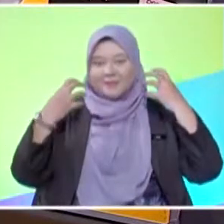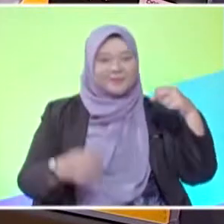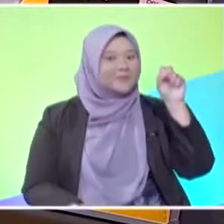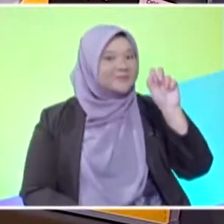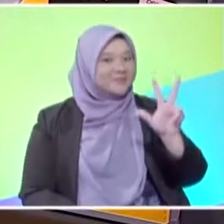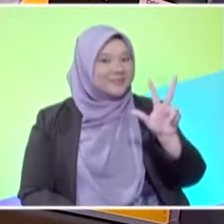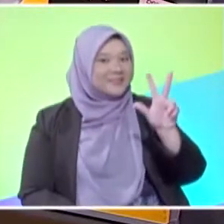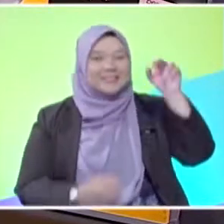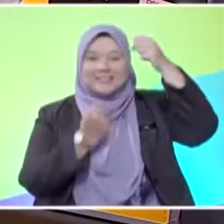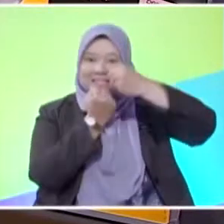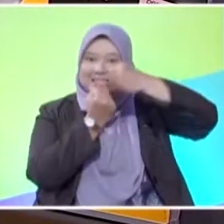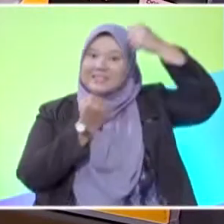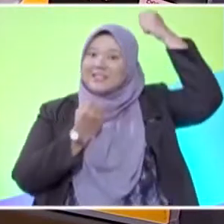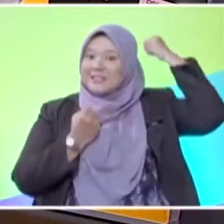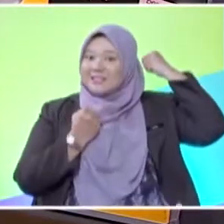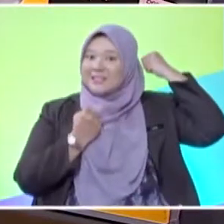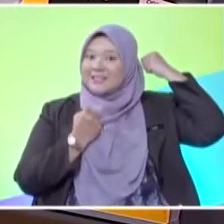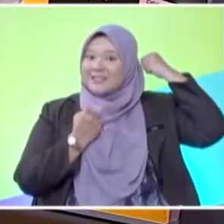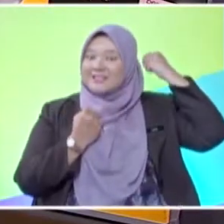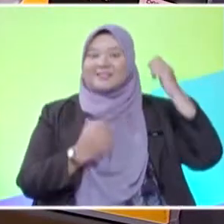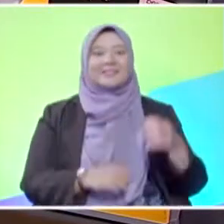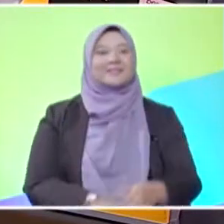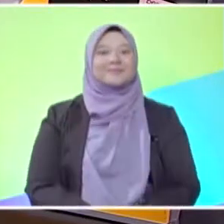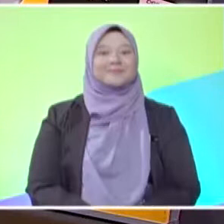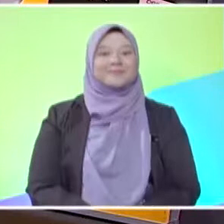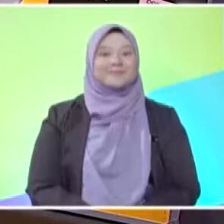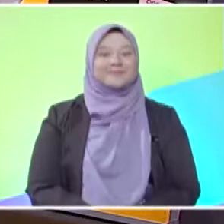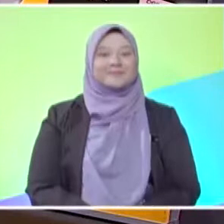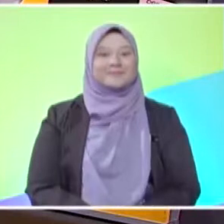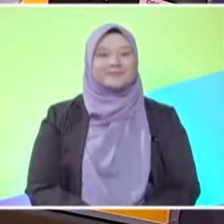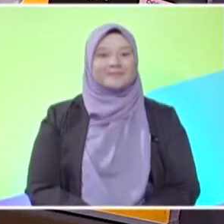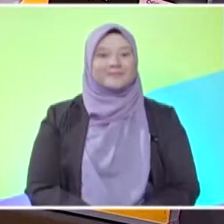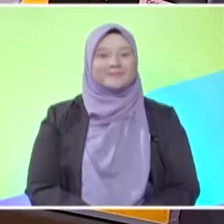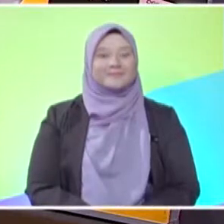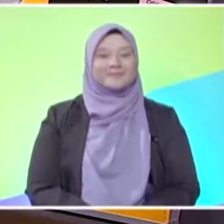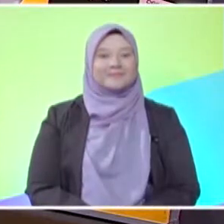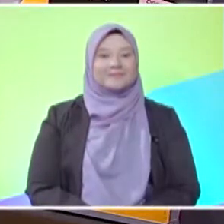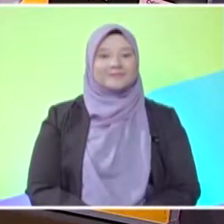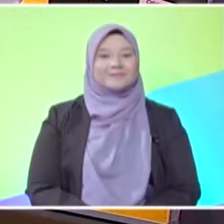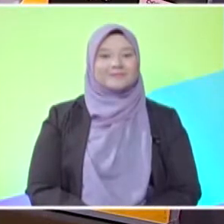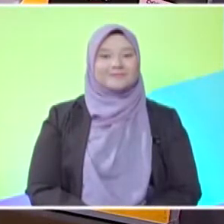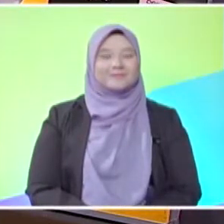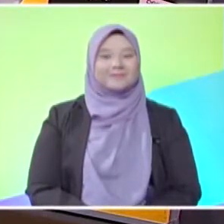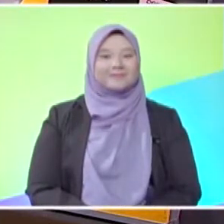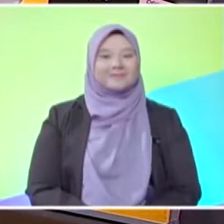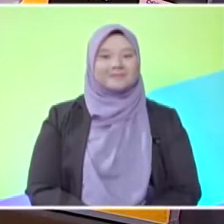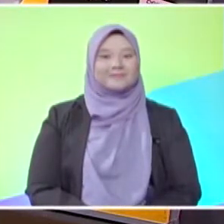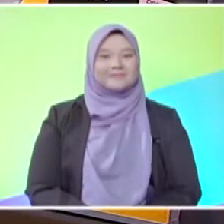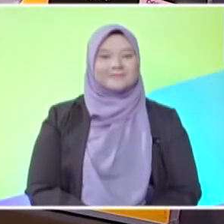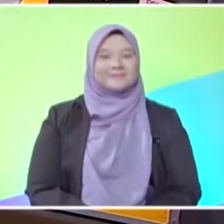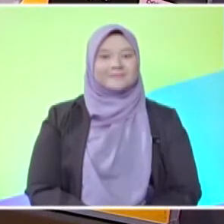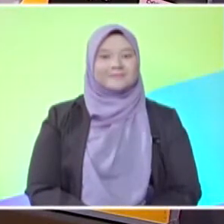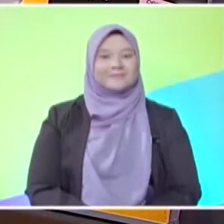single raja-raja timbul Jadi kalau Wah ada Plaza 3 contoh 3 hewan yang makan daging